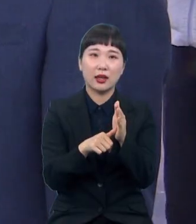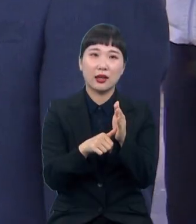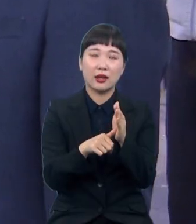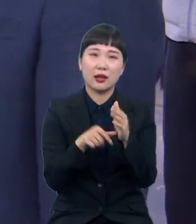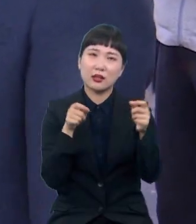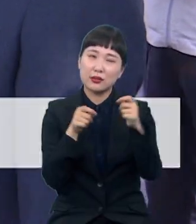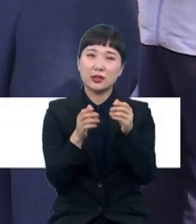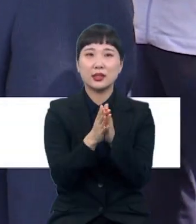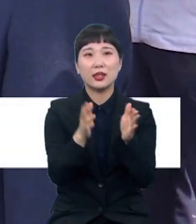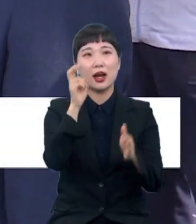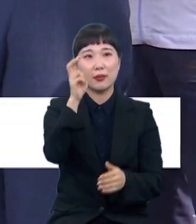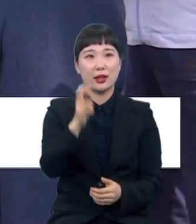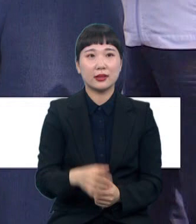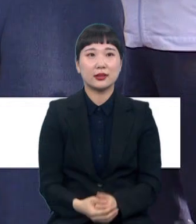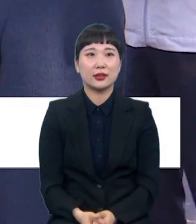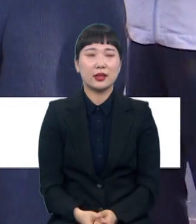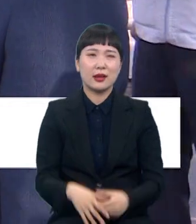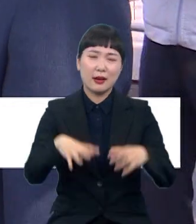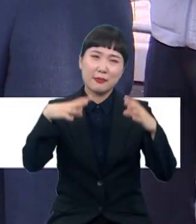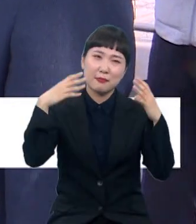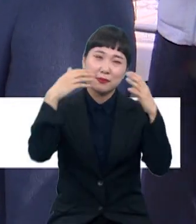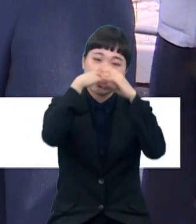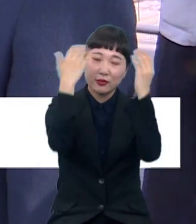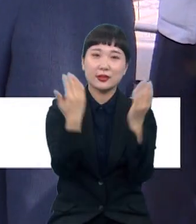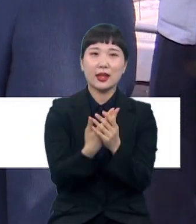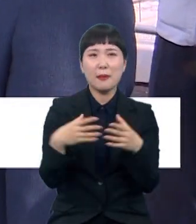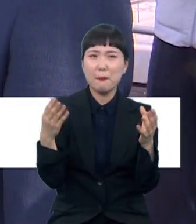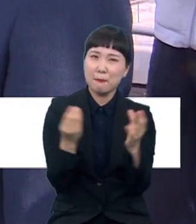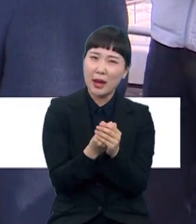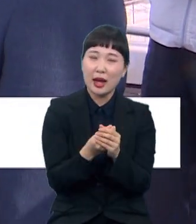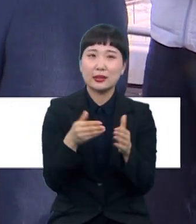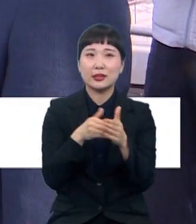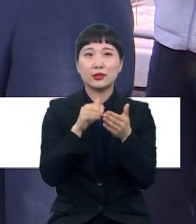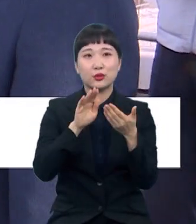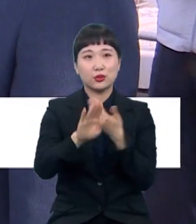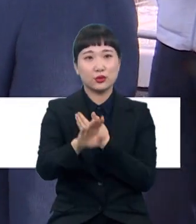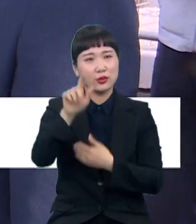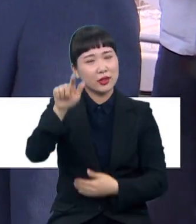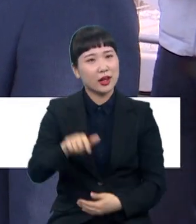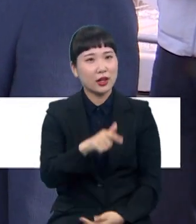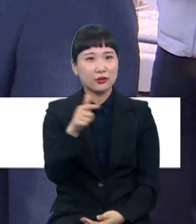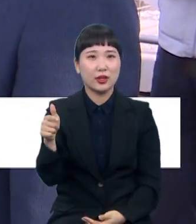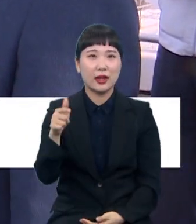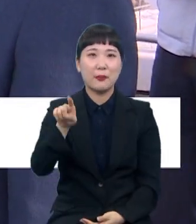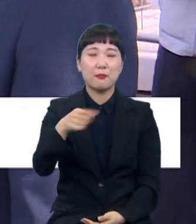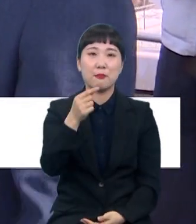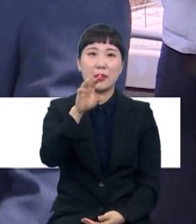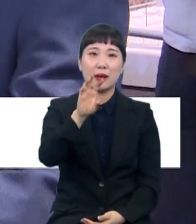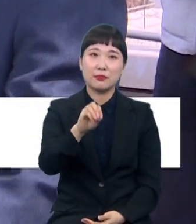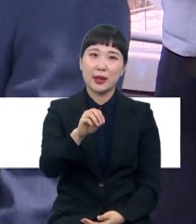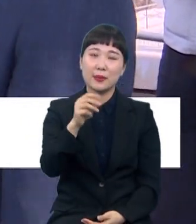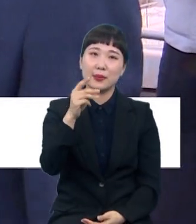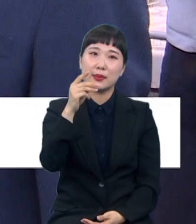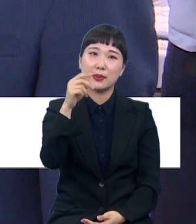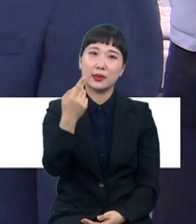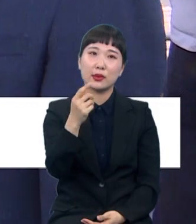그러니까 전체가 완성이 되면은 여기서 월, 그러니까 저 하루에 한 100만 톤 정도의 물이 두 번 들어옵니다. 두